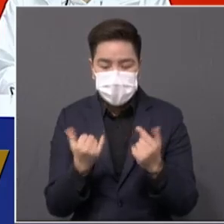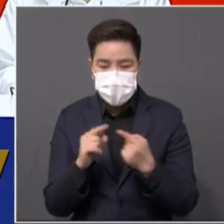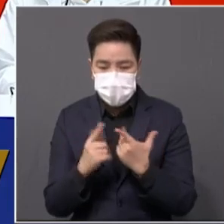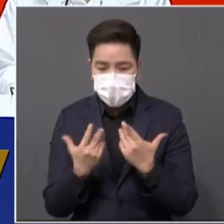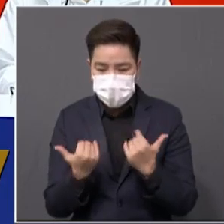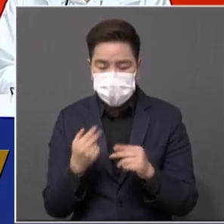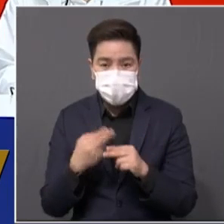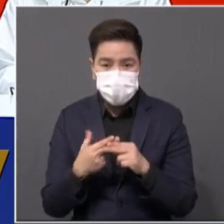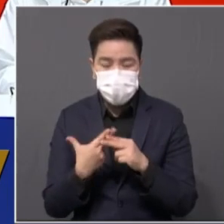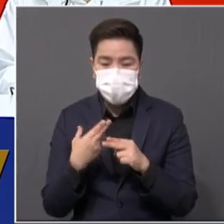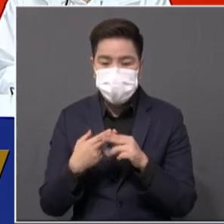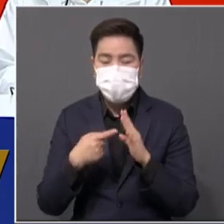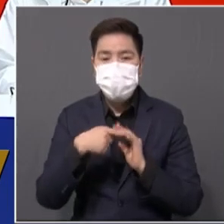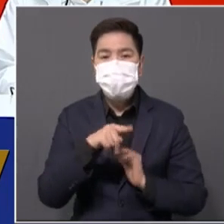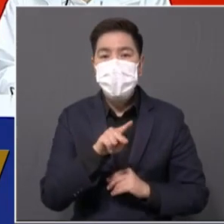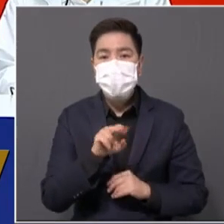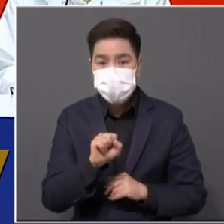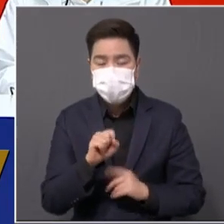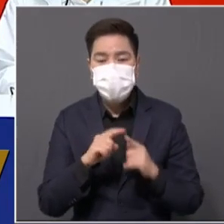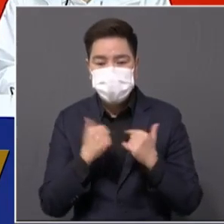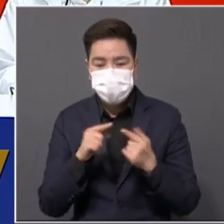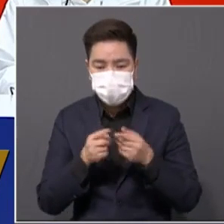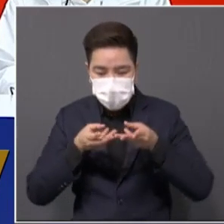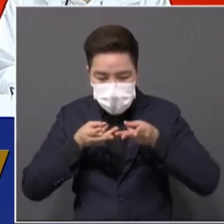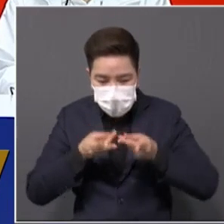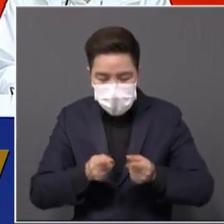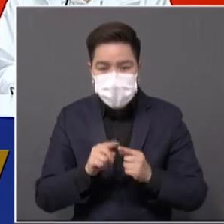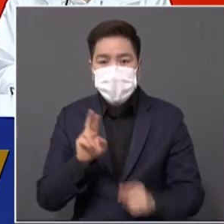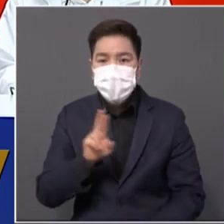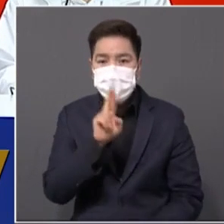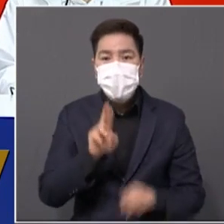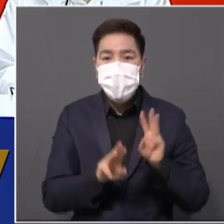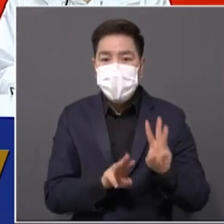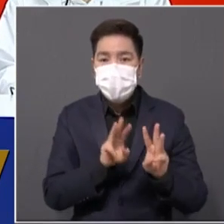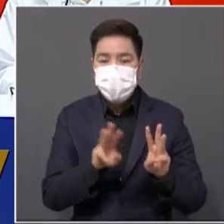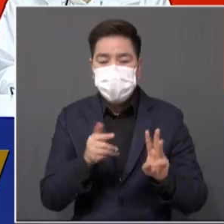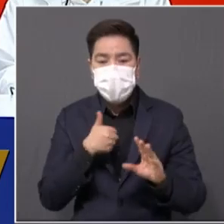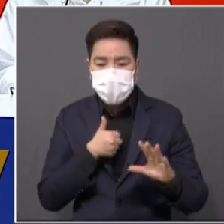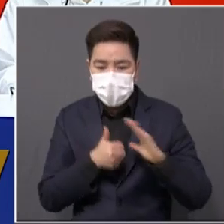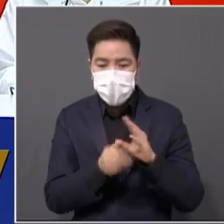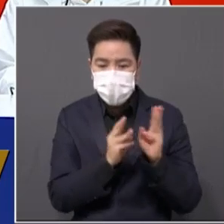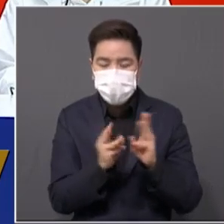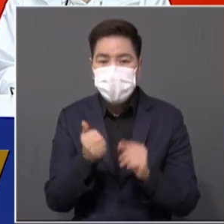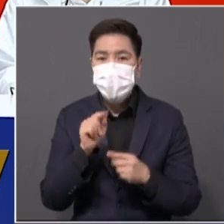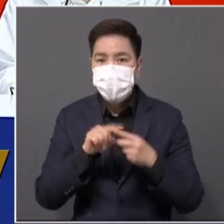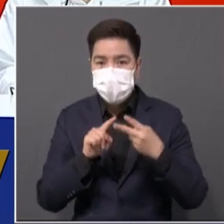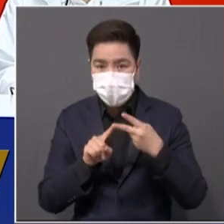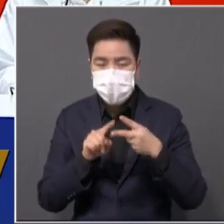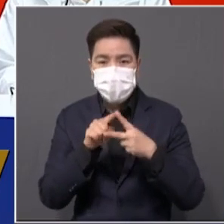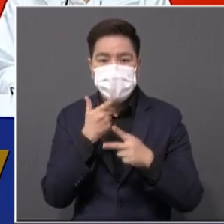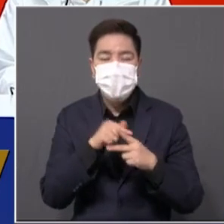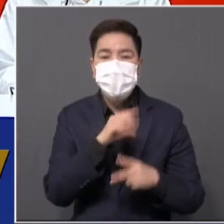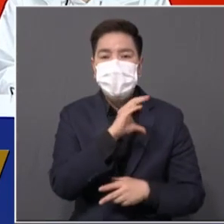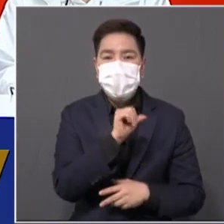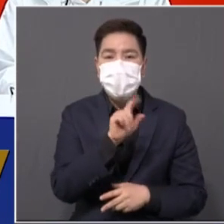ขณะเดียวกันค่ะคุณประเสริฐจันทรัตน์รงทองเองก็พูดถึงรายละเอียดการใช้งานเว็บไซต์ว่าเข้าได้ทั้ง 2ทางทางเว็บไซต์